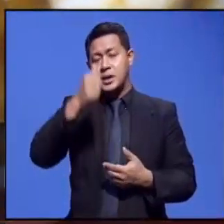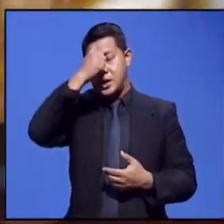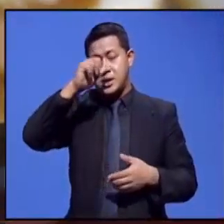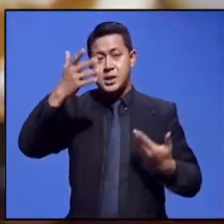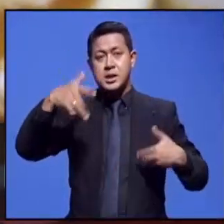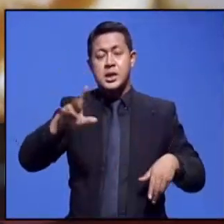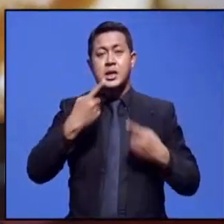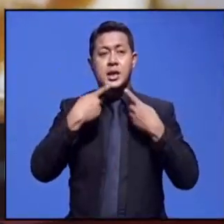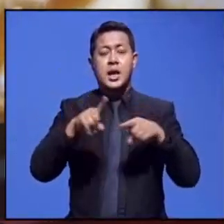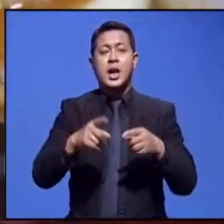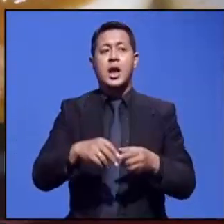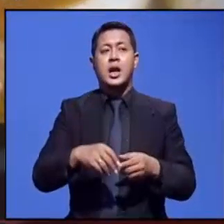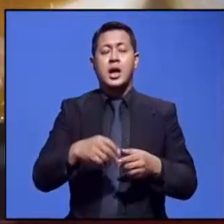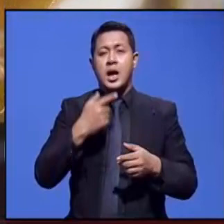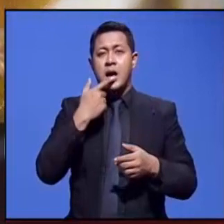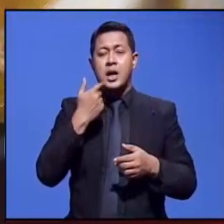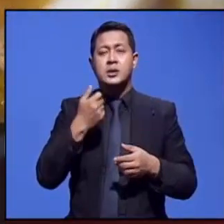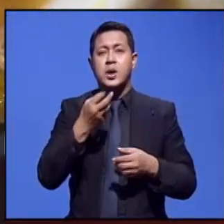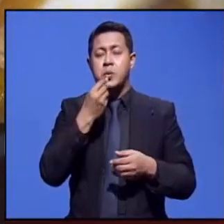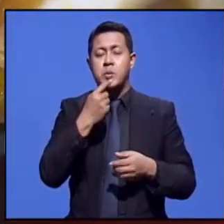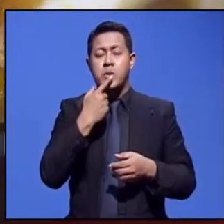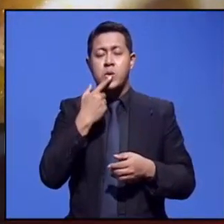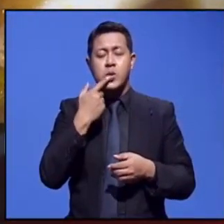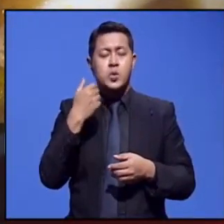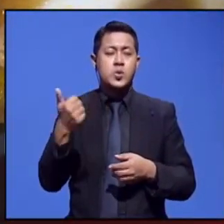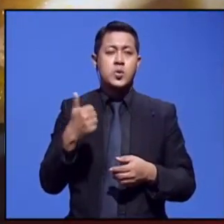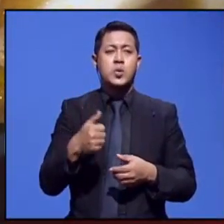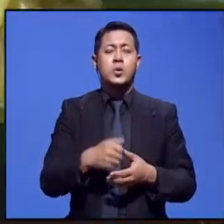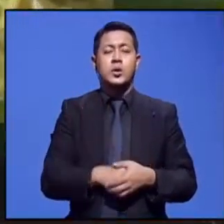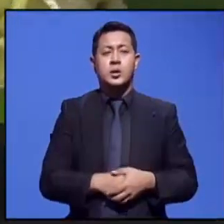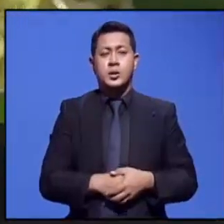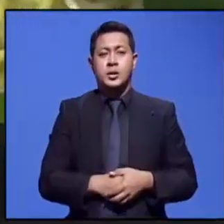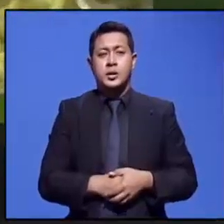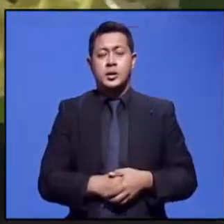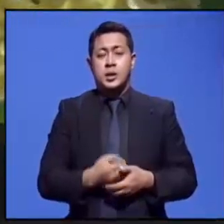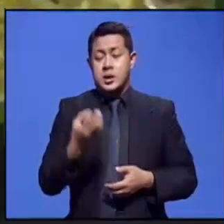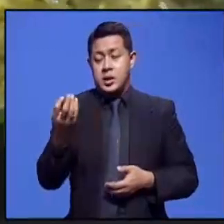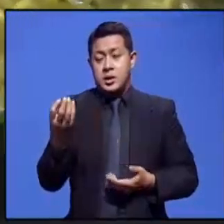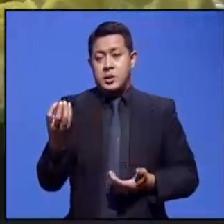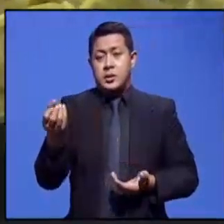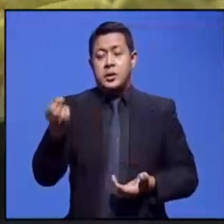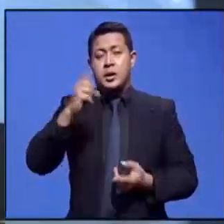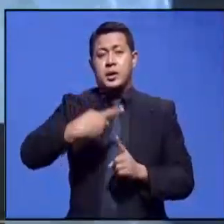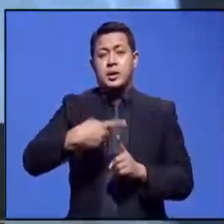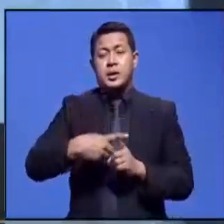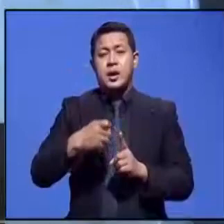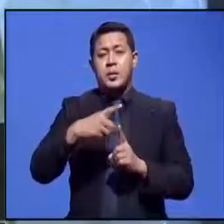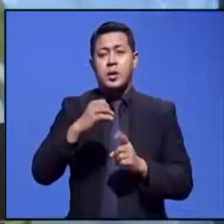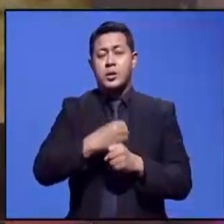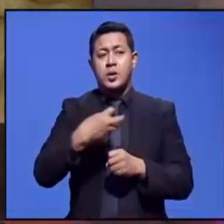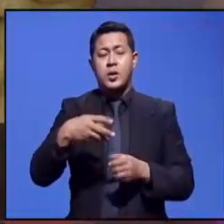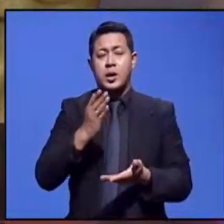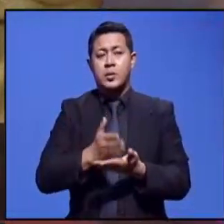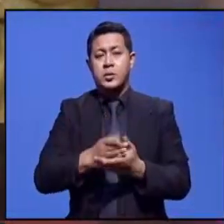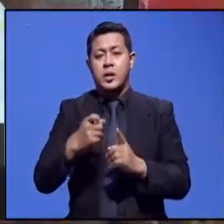ini dikenal karena rasa bumbunya yang legit dan kuahnya yang kental. Segenggam mie kuning rebus ditambah dengan toge,